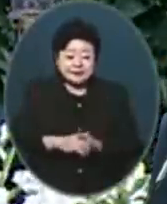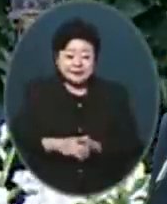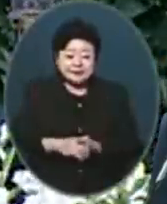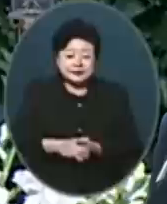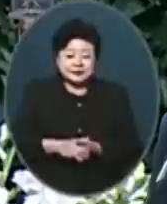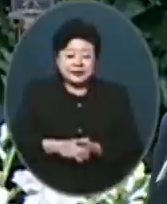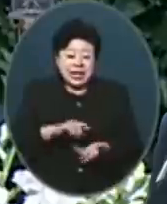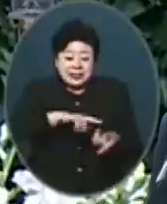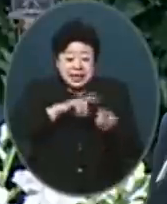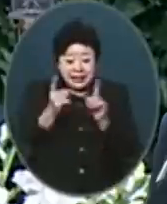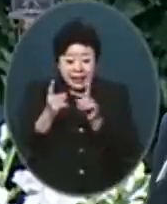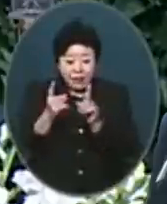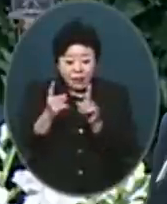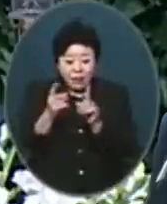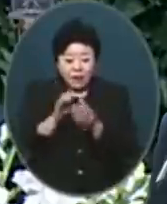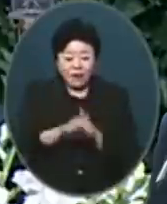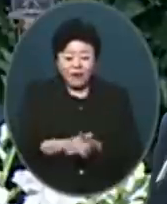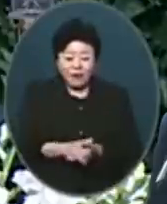살아나고